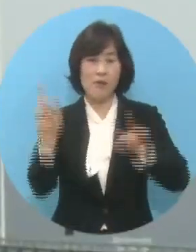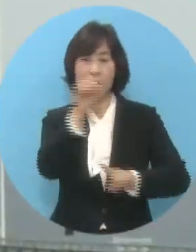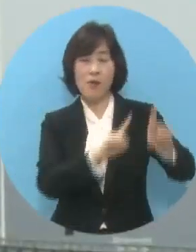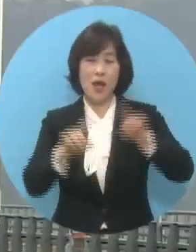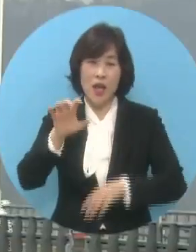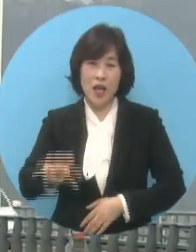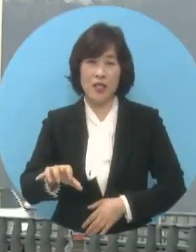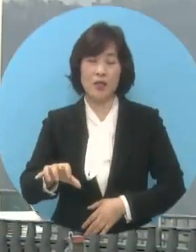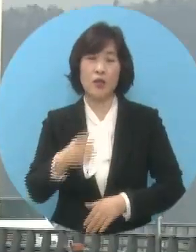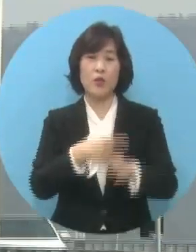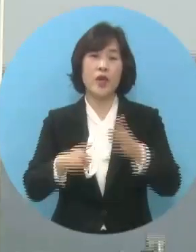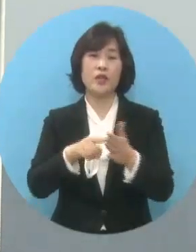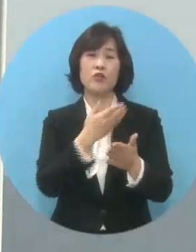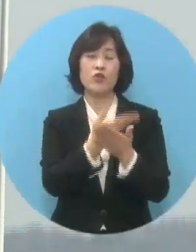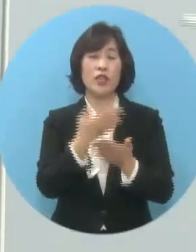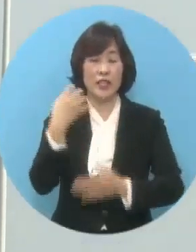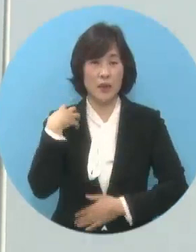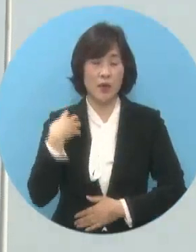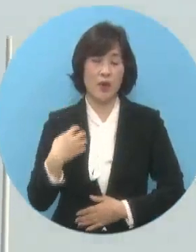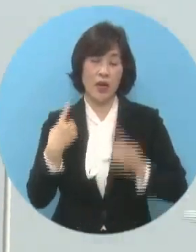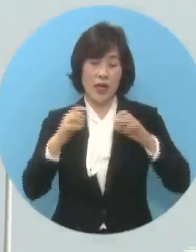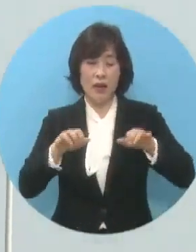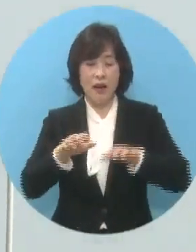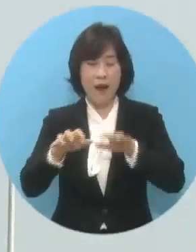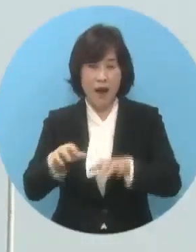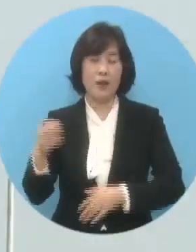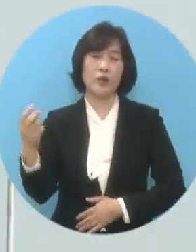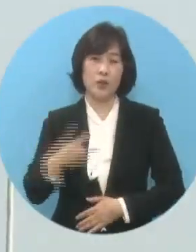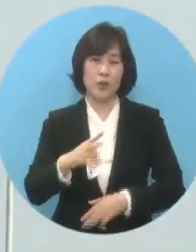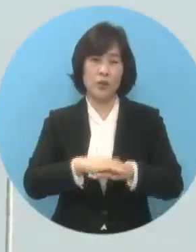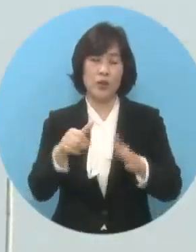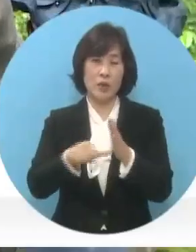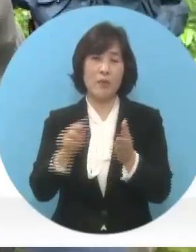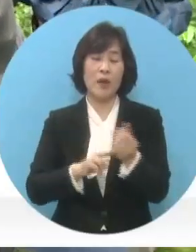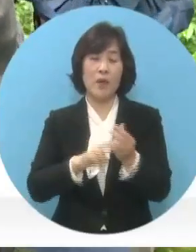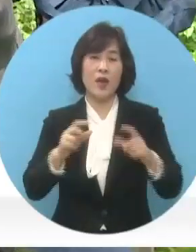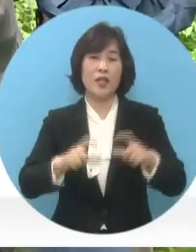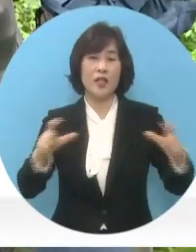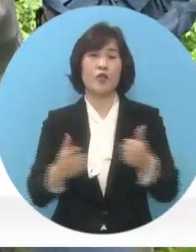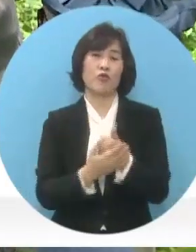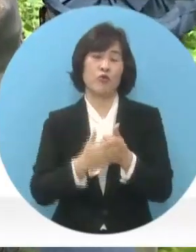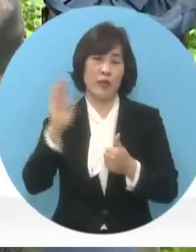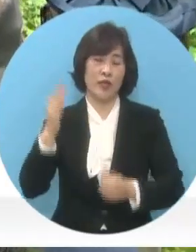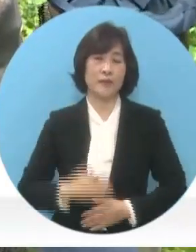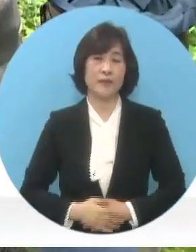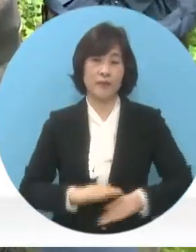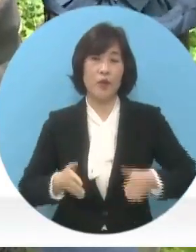물론 관광 활성화와 농수산물 판로 확대에 기여할 것으로 보입니다. 전남도는